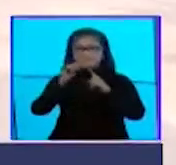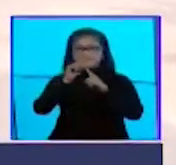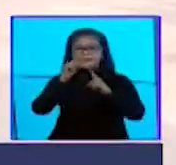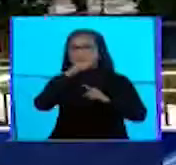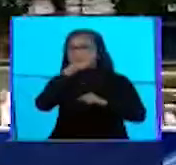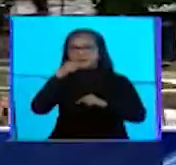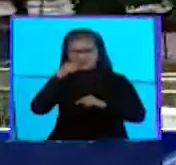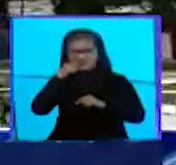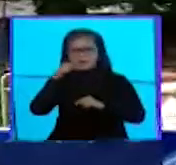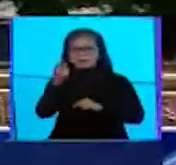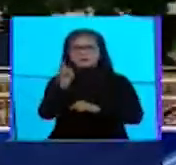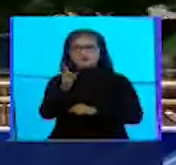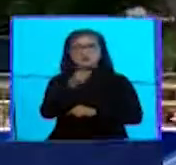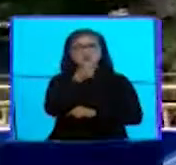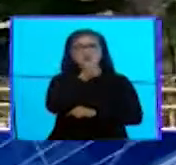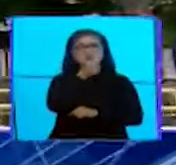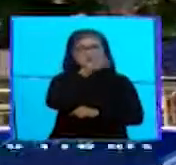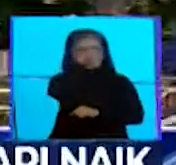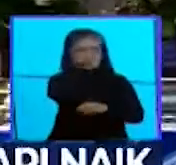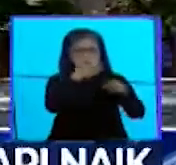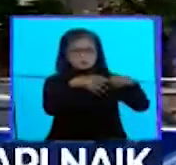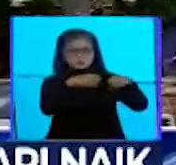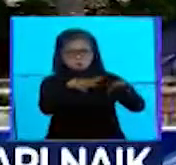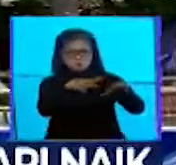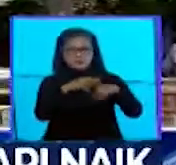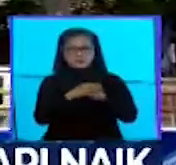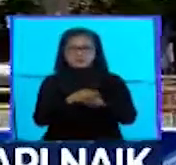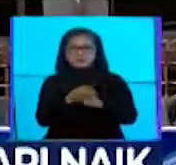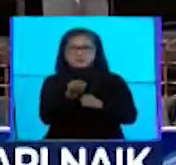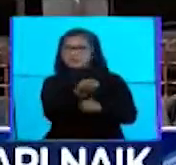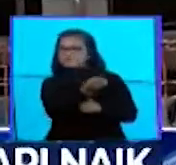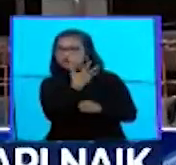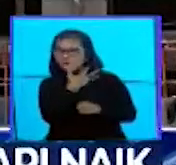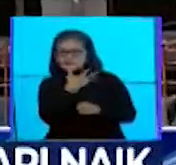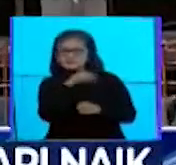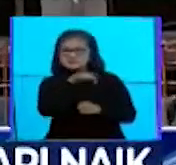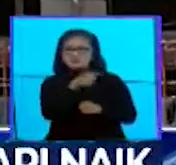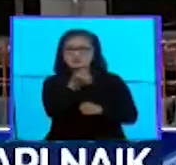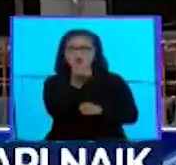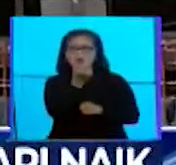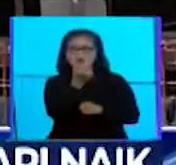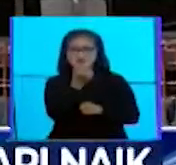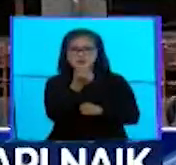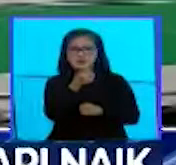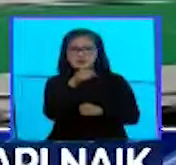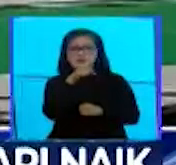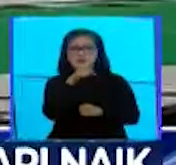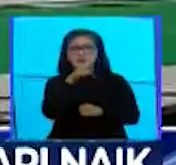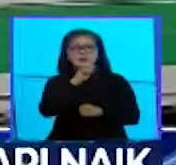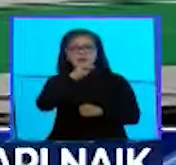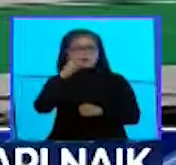beberapa pedagang begitu di Pasar Palmerah, kami mendapatkan informasi untuk penjualan harga daging sapi di Pasar Palmerah berkisar